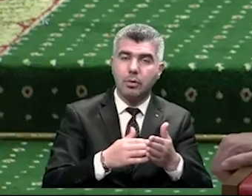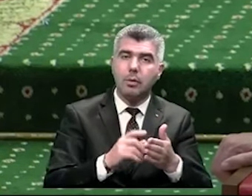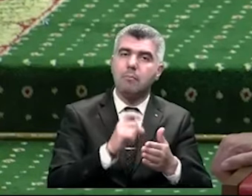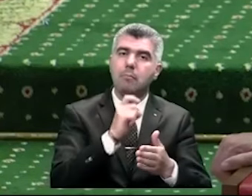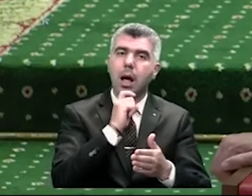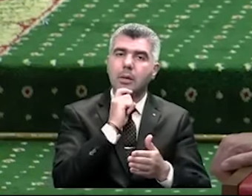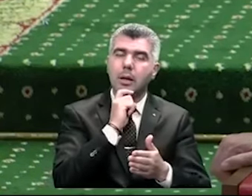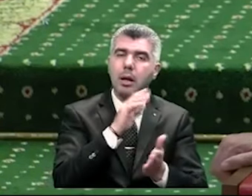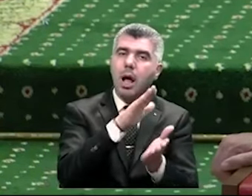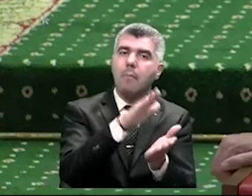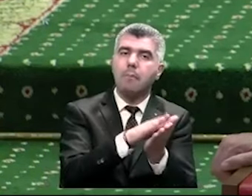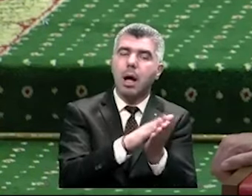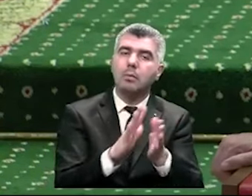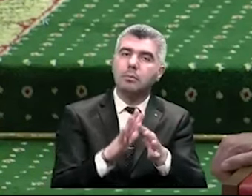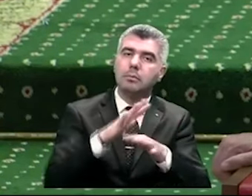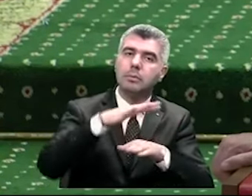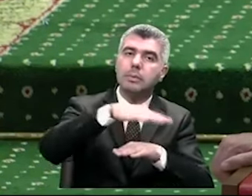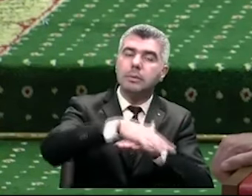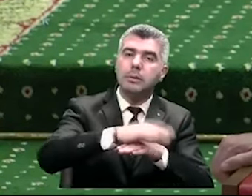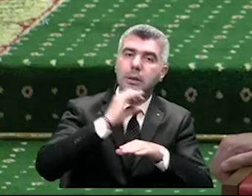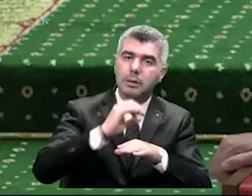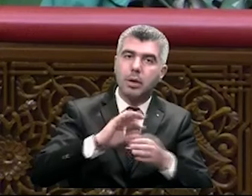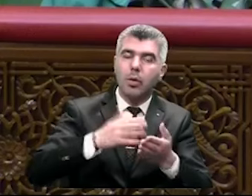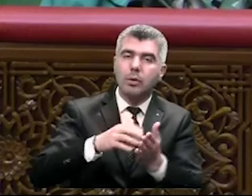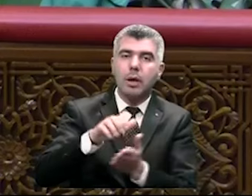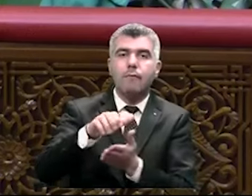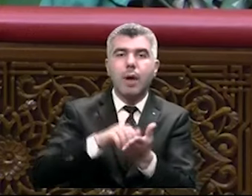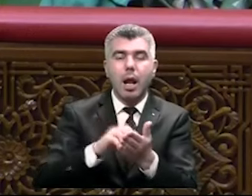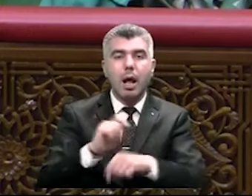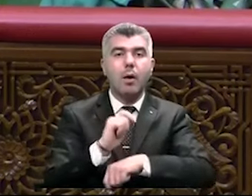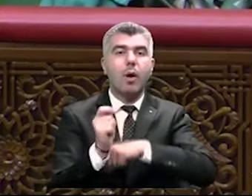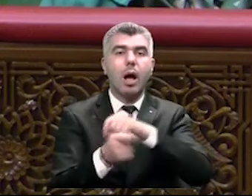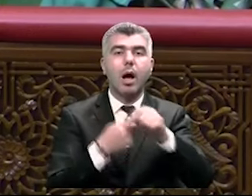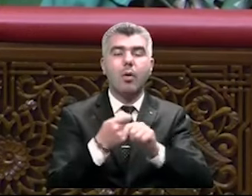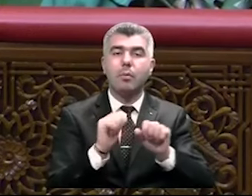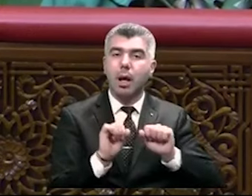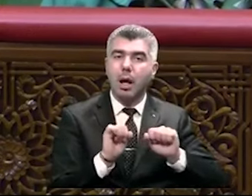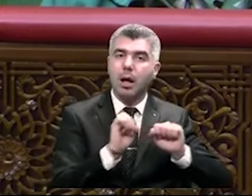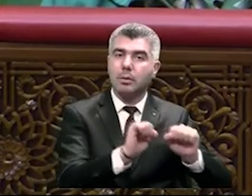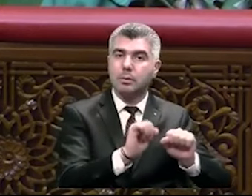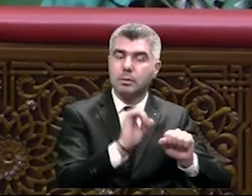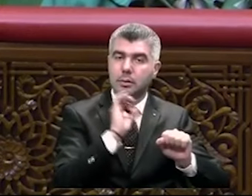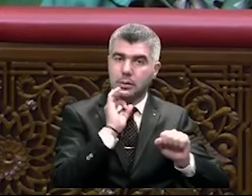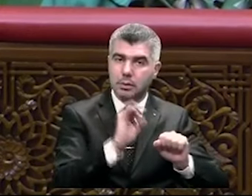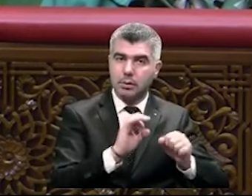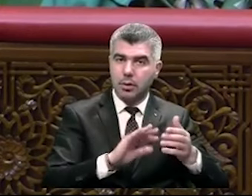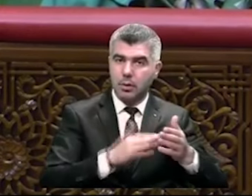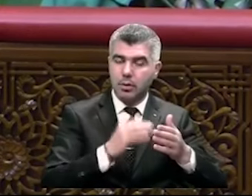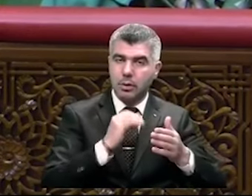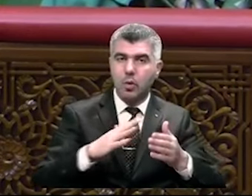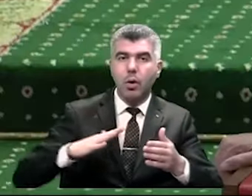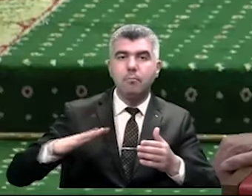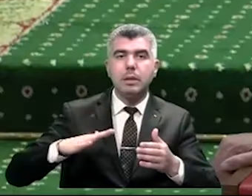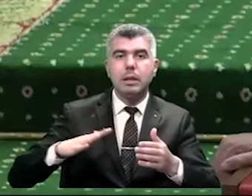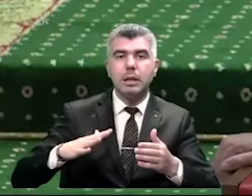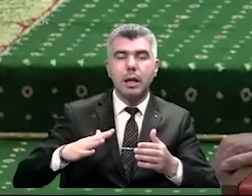يبقى في السدود وغ يتم استعماله بالنسبه للعالم القروي ويتم استعماله كذلك بالنس بالنسبه للمدن